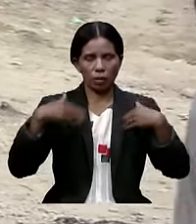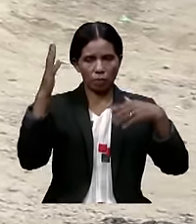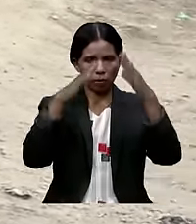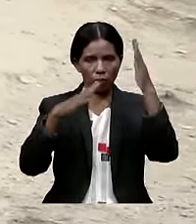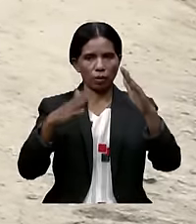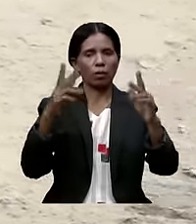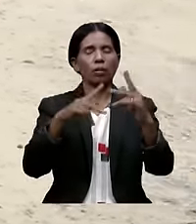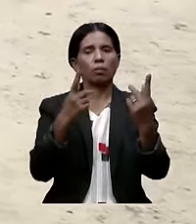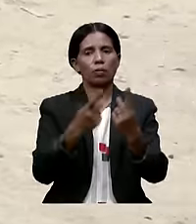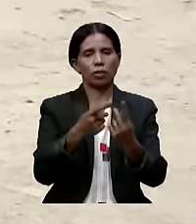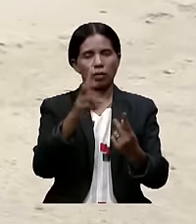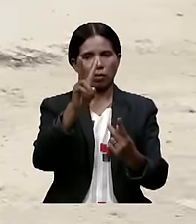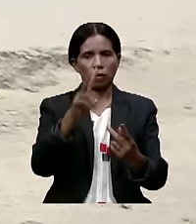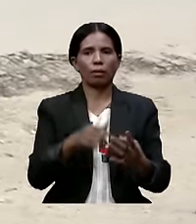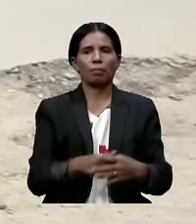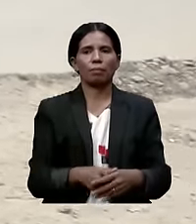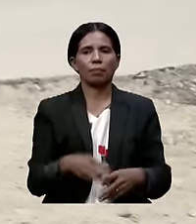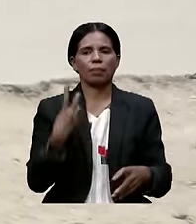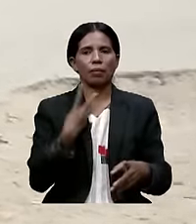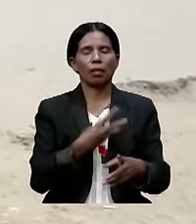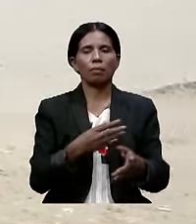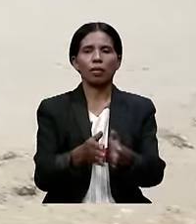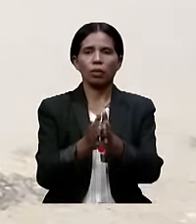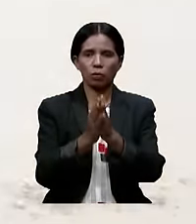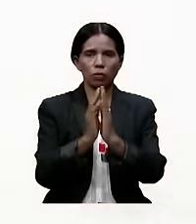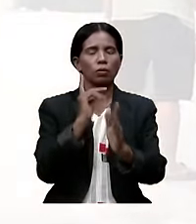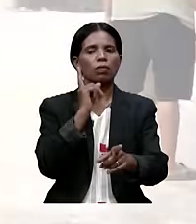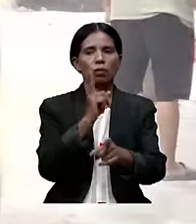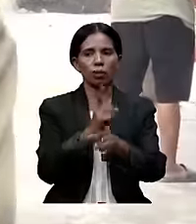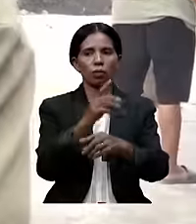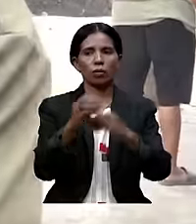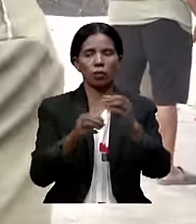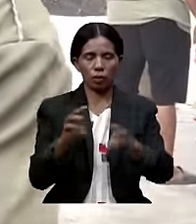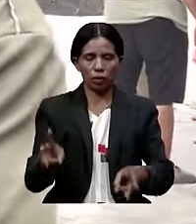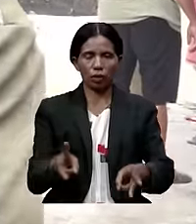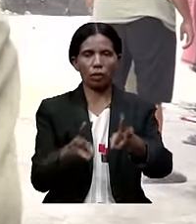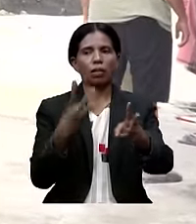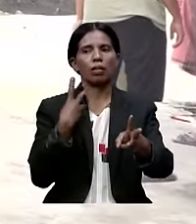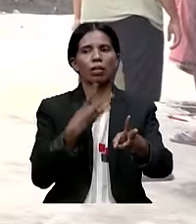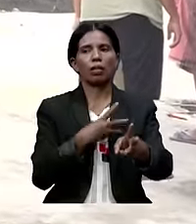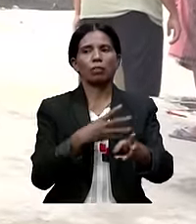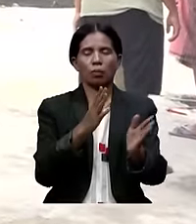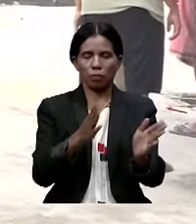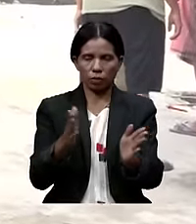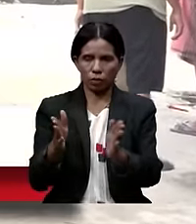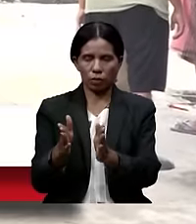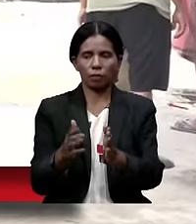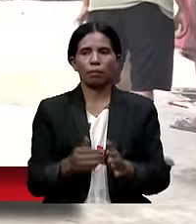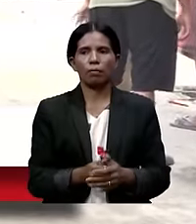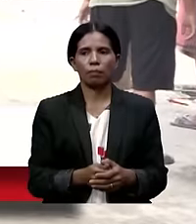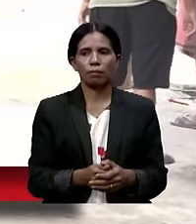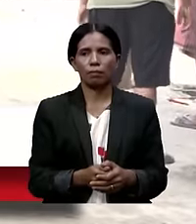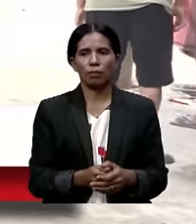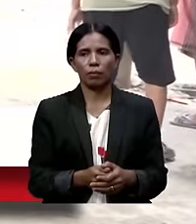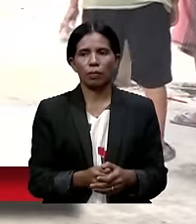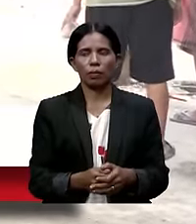entre Companhia Rua. Ne ame hakar russo claro, ne kata. Dalang ida ne ame mos proceso ela.